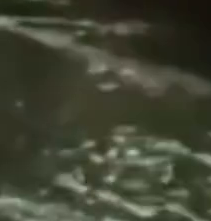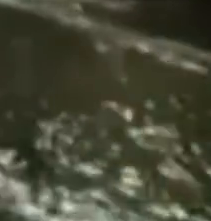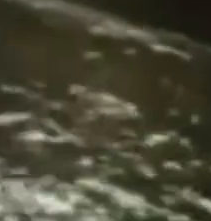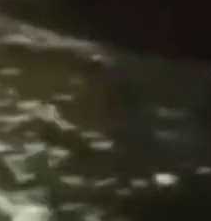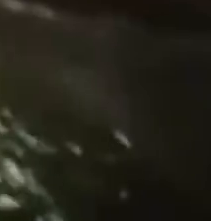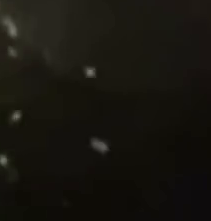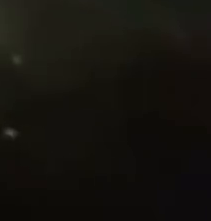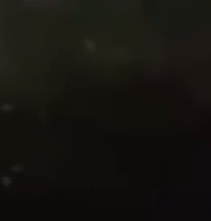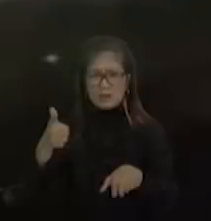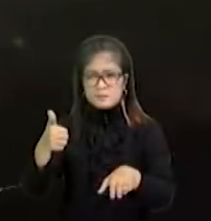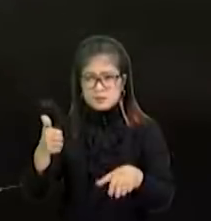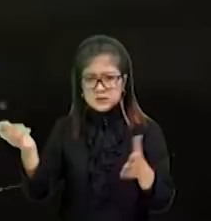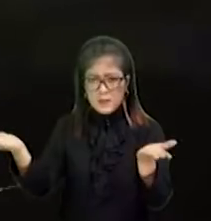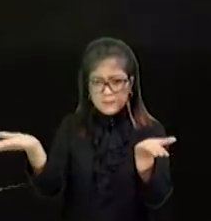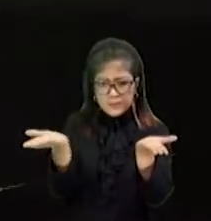mereda.